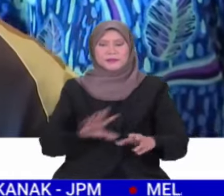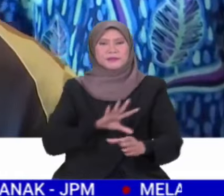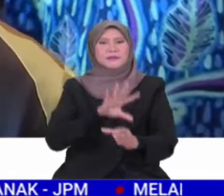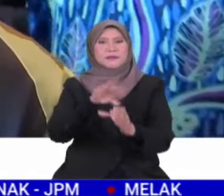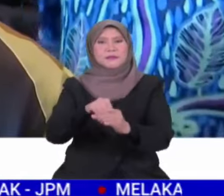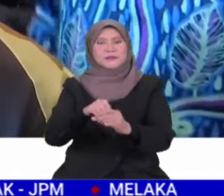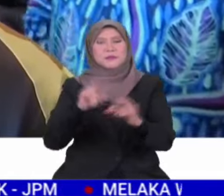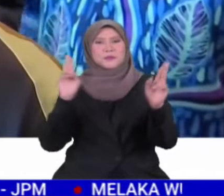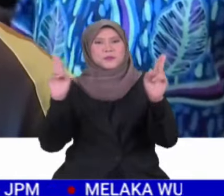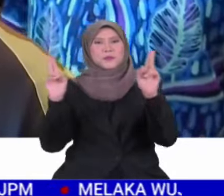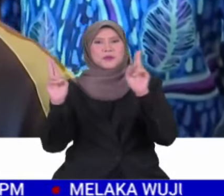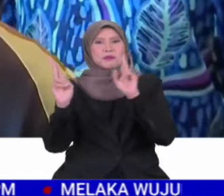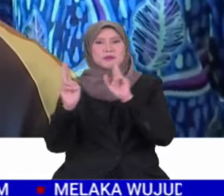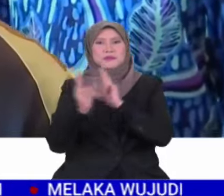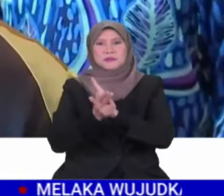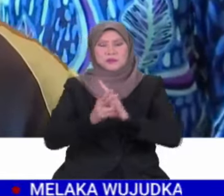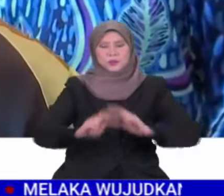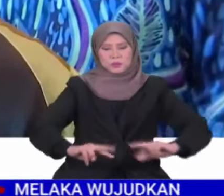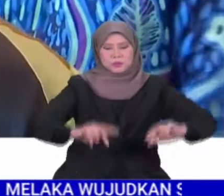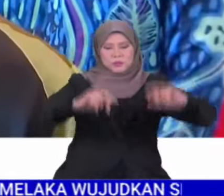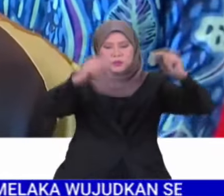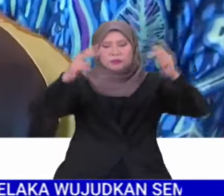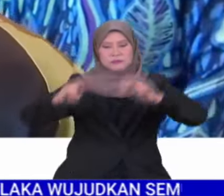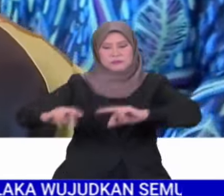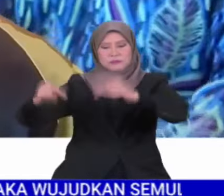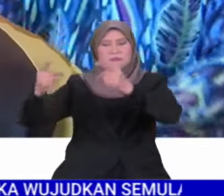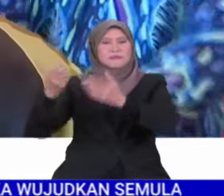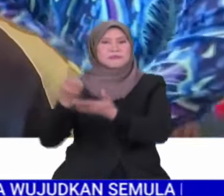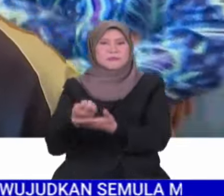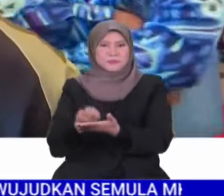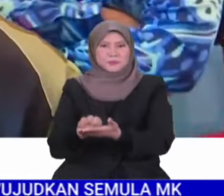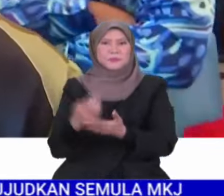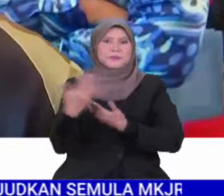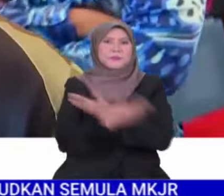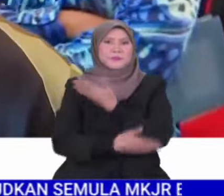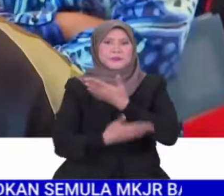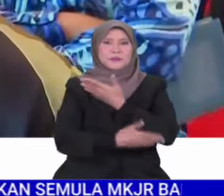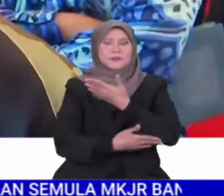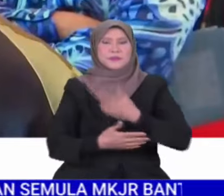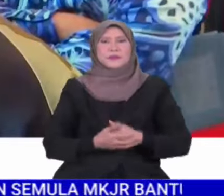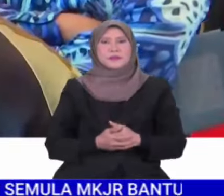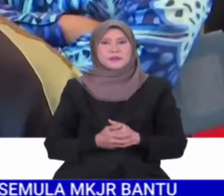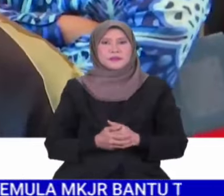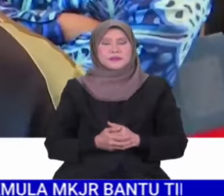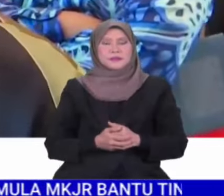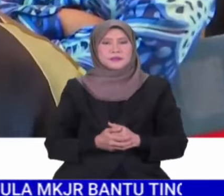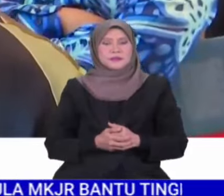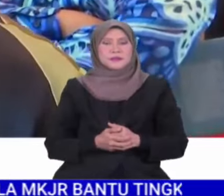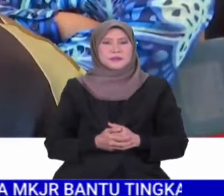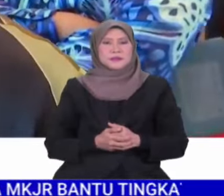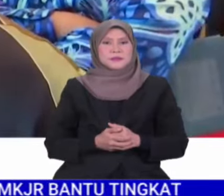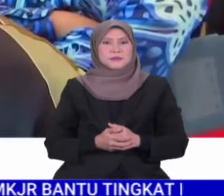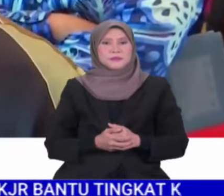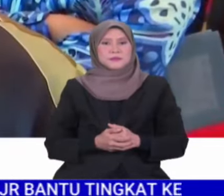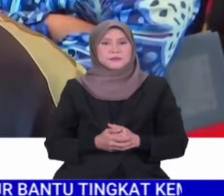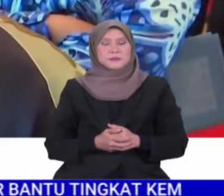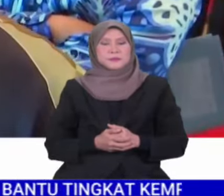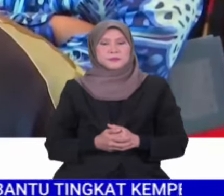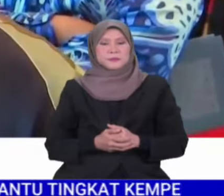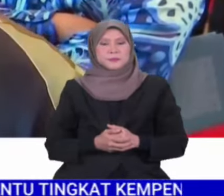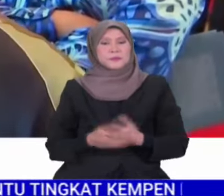ke arah perubahan untuk memulihkan demi kebaikan negara. Dengan beberapa penekanan atau